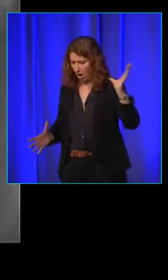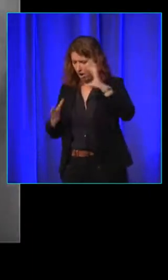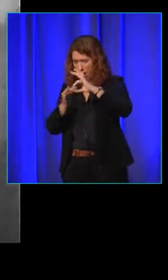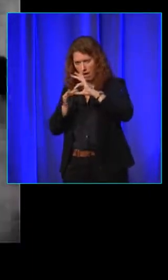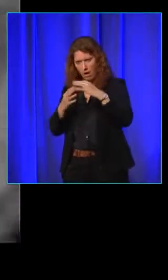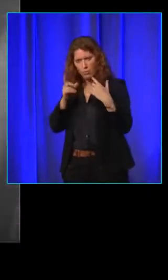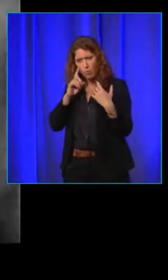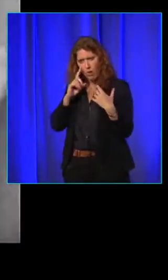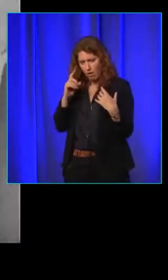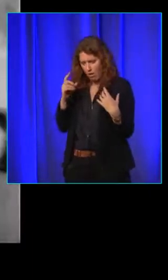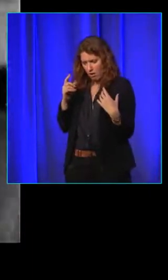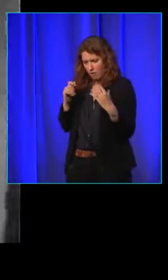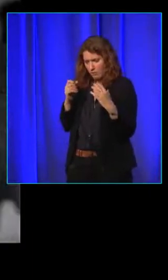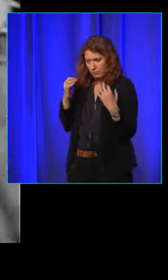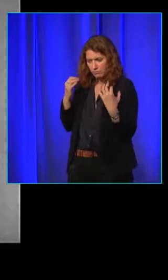intense.